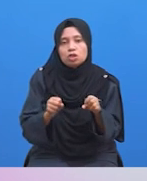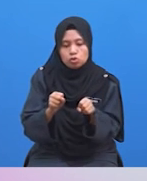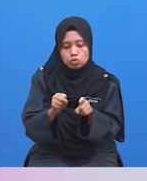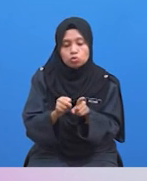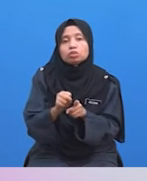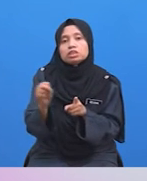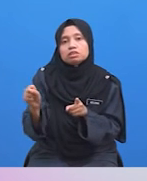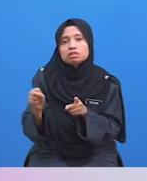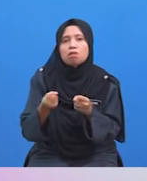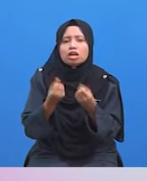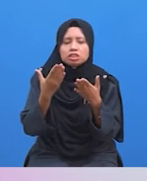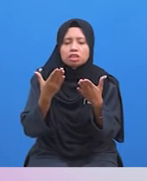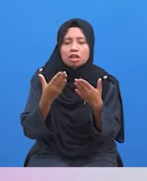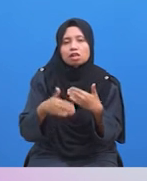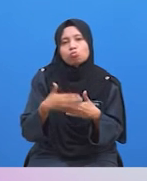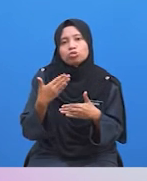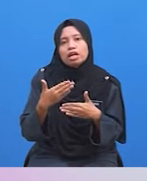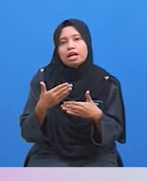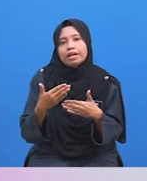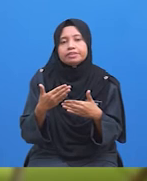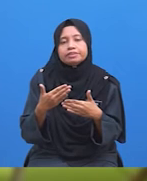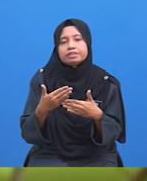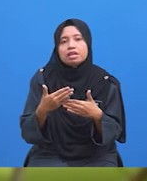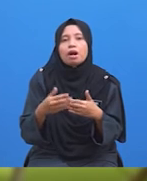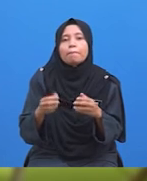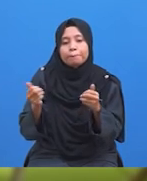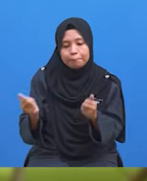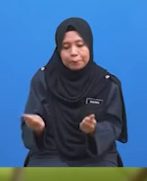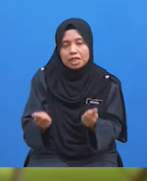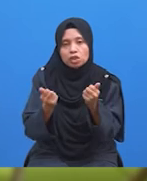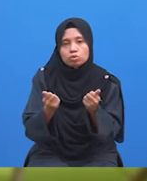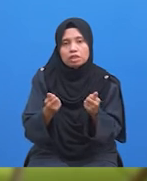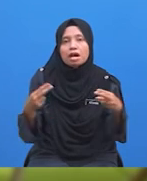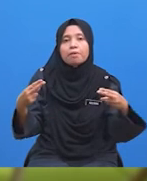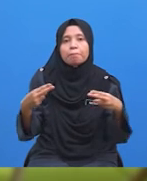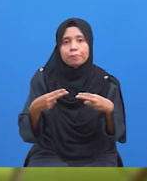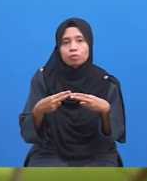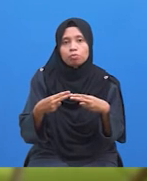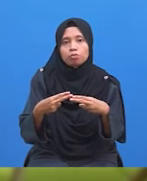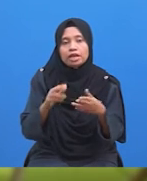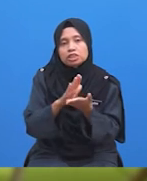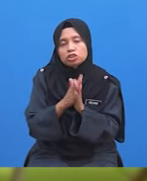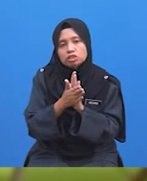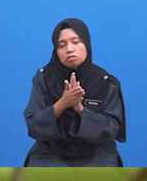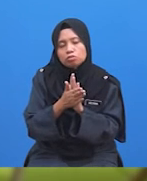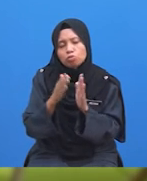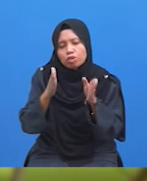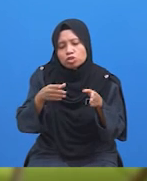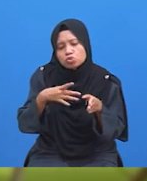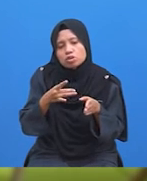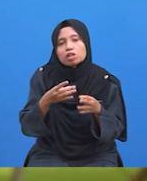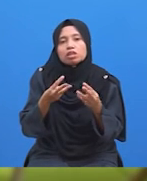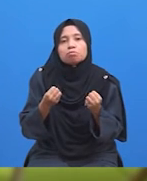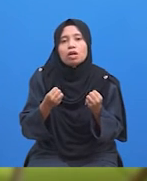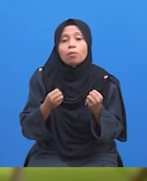banyak kemudahan asas kesehatan pengangkutan dan Perhubungan menjadi tarikan penduduk